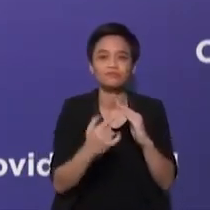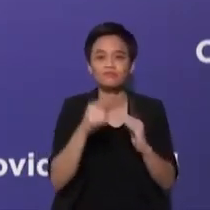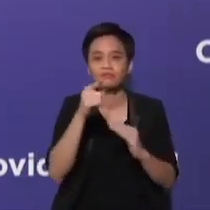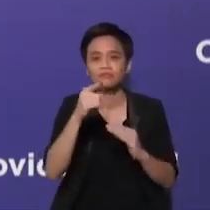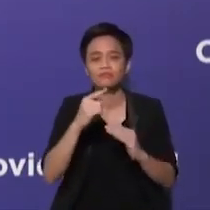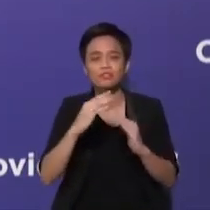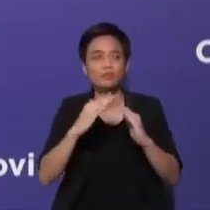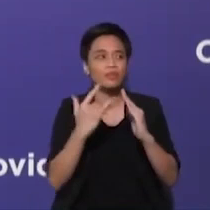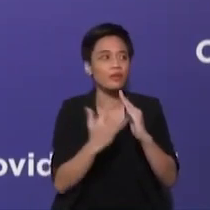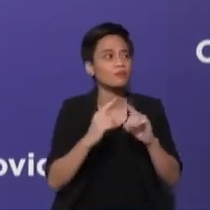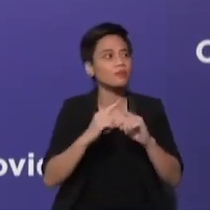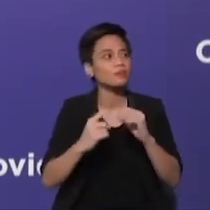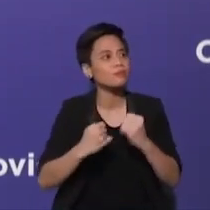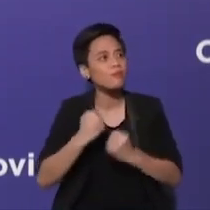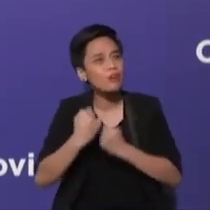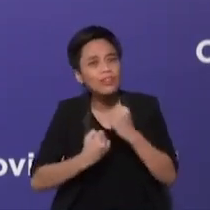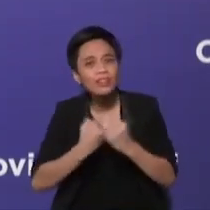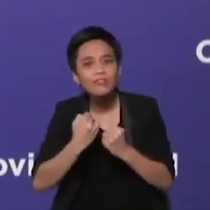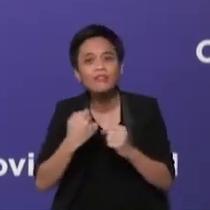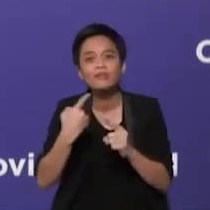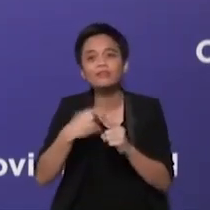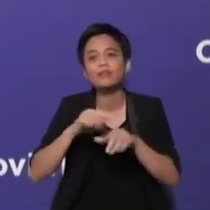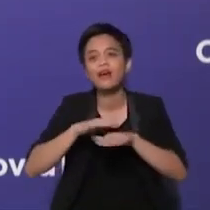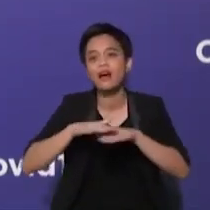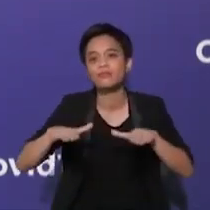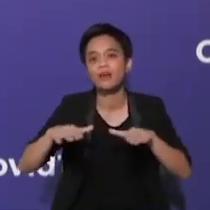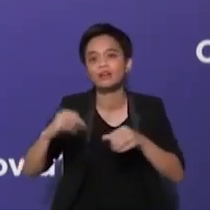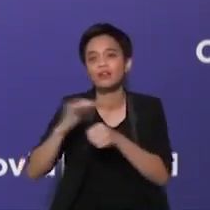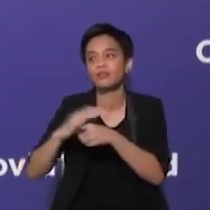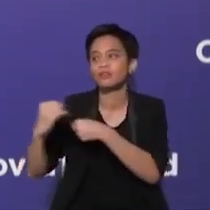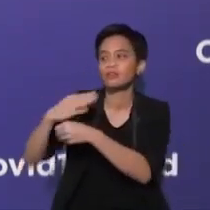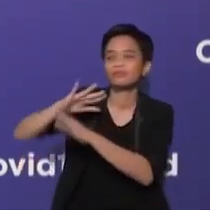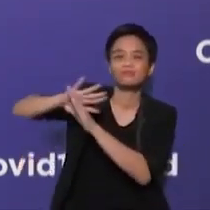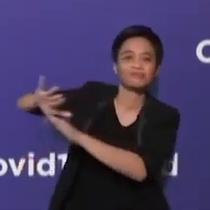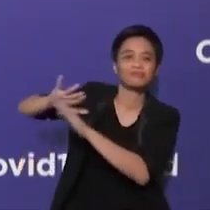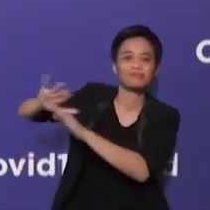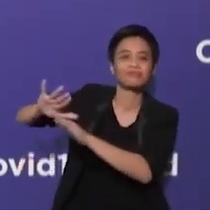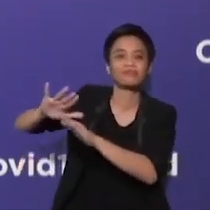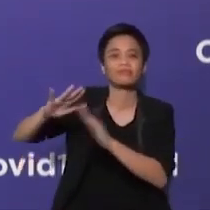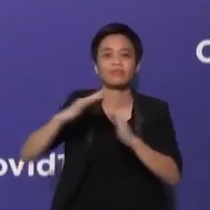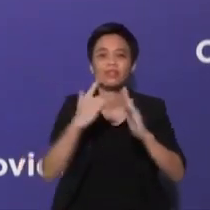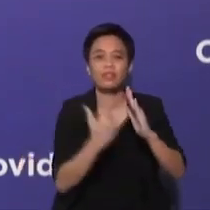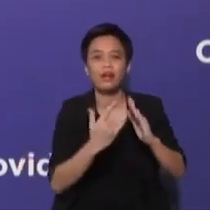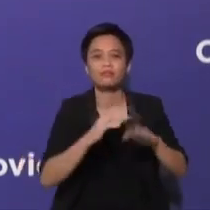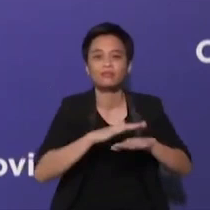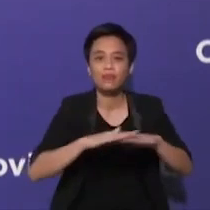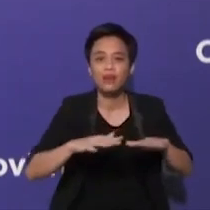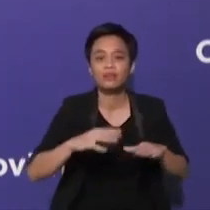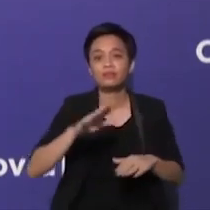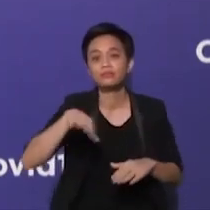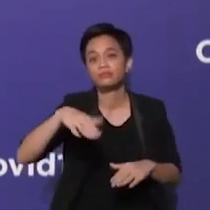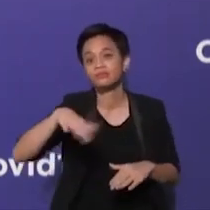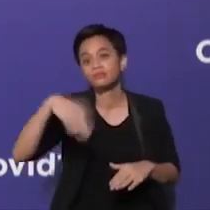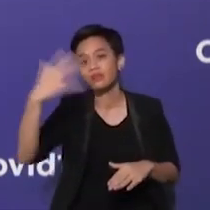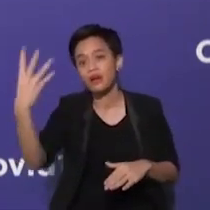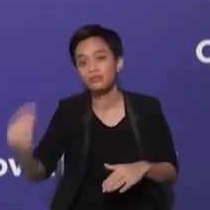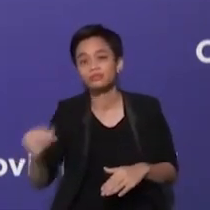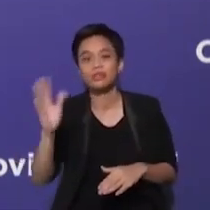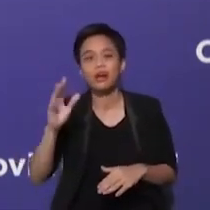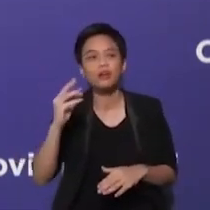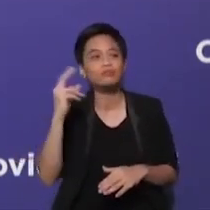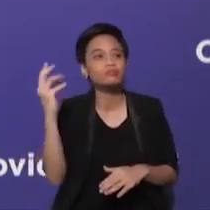produktif tetapi harus aman dari konflik 19 tidak mudik tidak melakukan